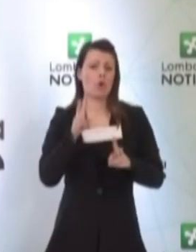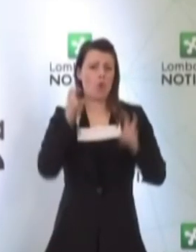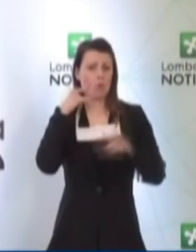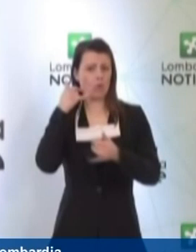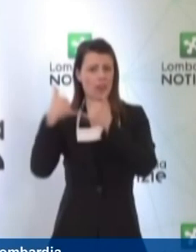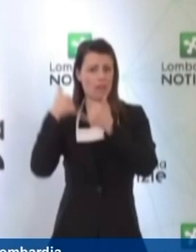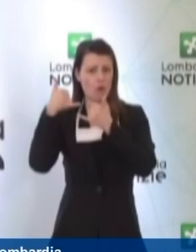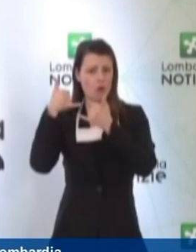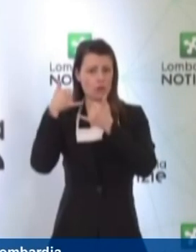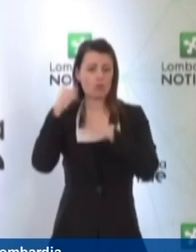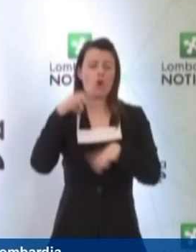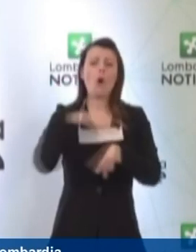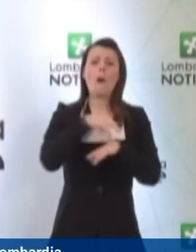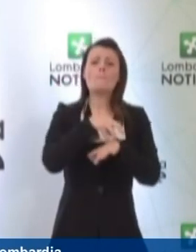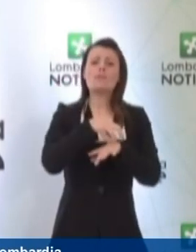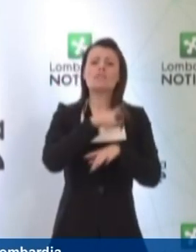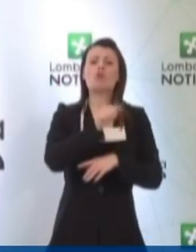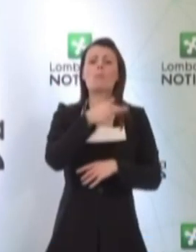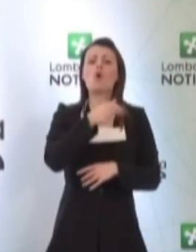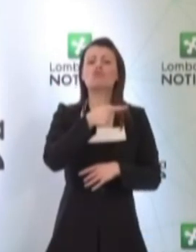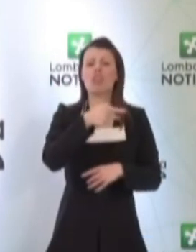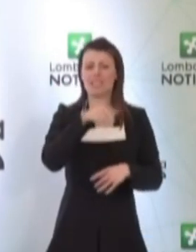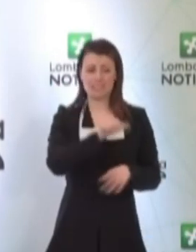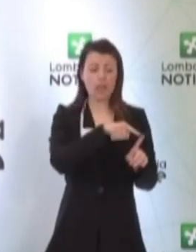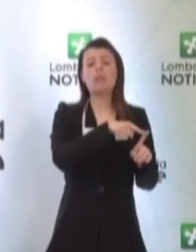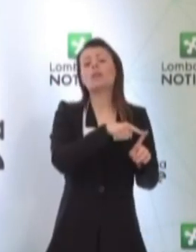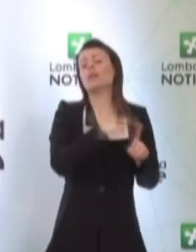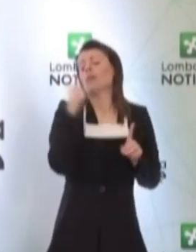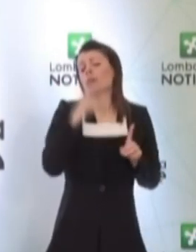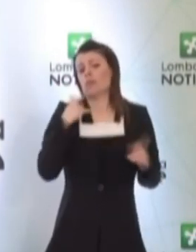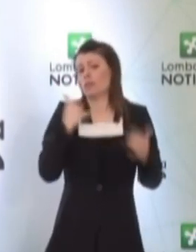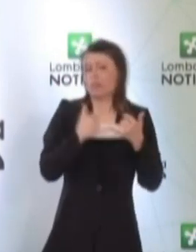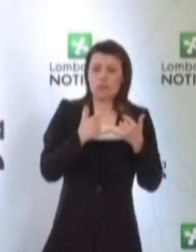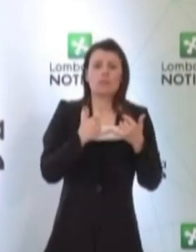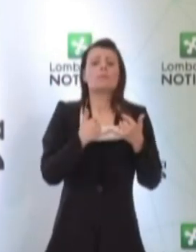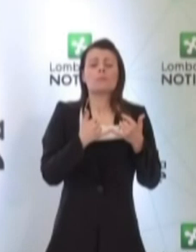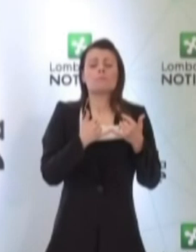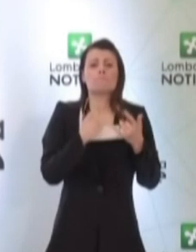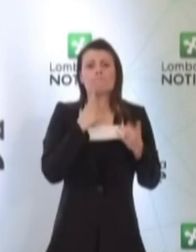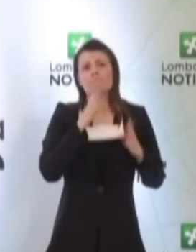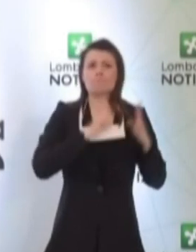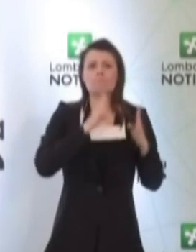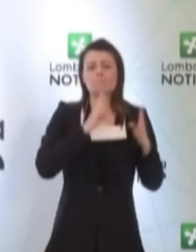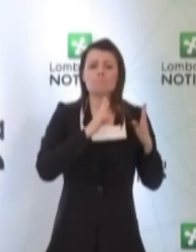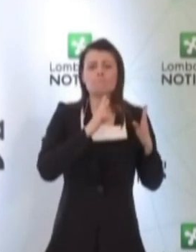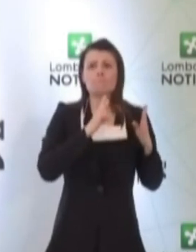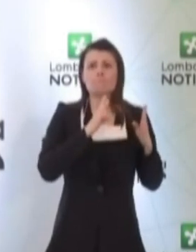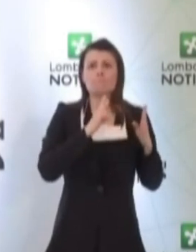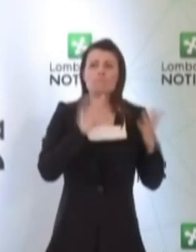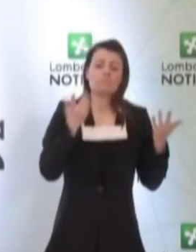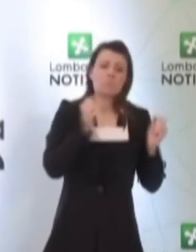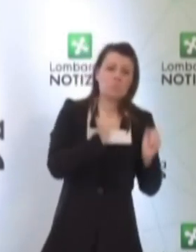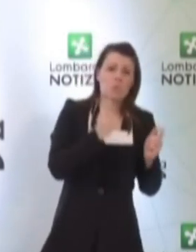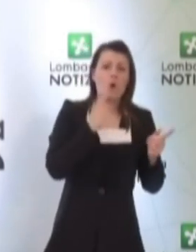con il Ministro Lamorgese, è stato chiarito che si trattato forse di un